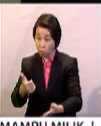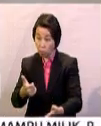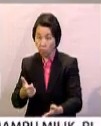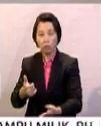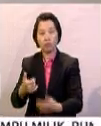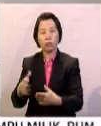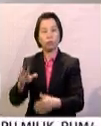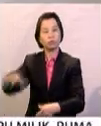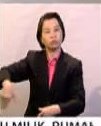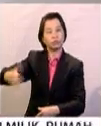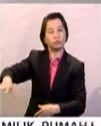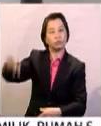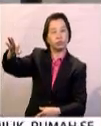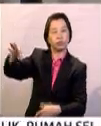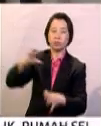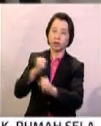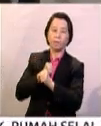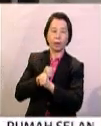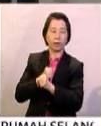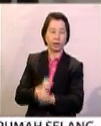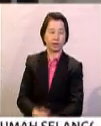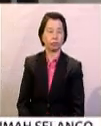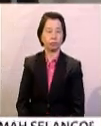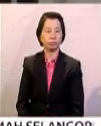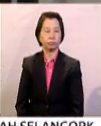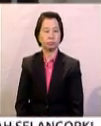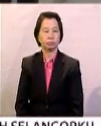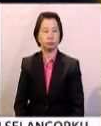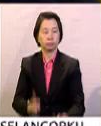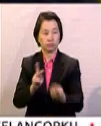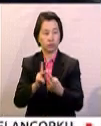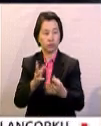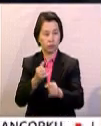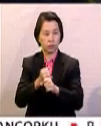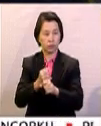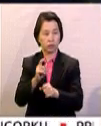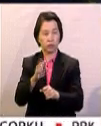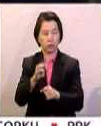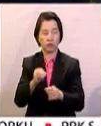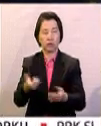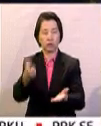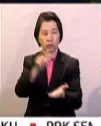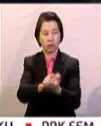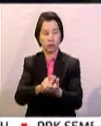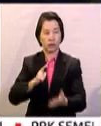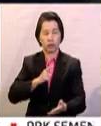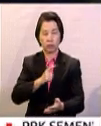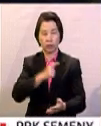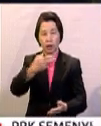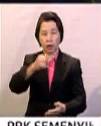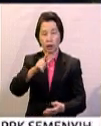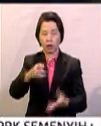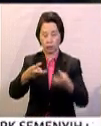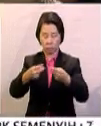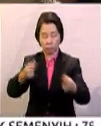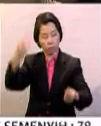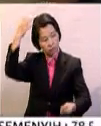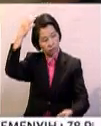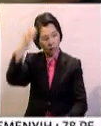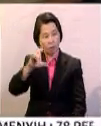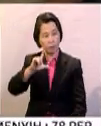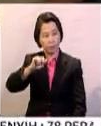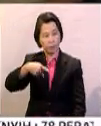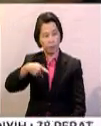dapat. Kepada yang ingin memohon skim ini, anda boleh terus mendaftar di Lembaga Perumahan dan Hartanah Selangor,